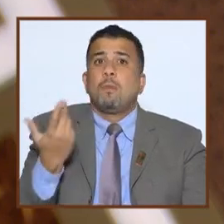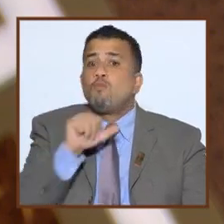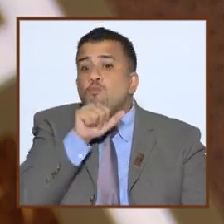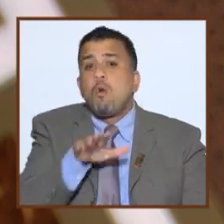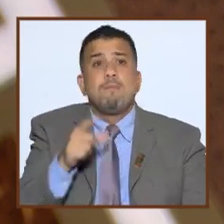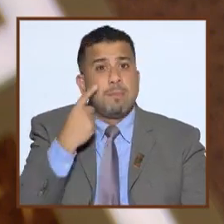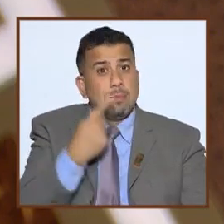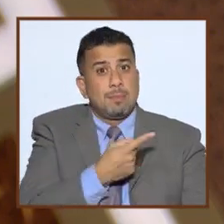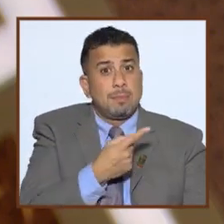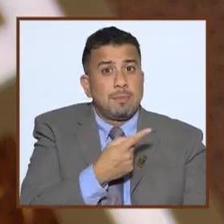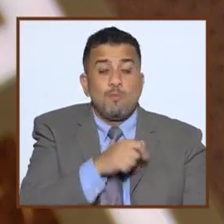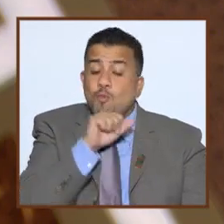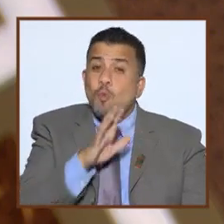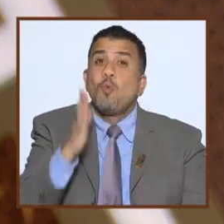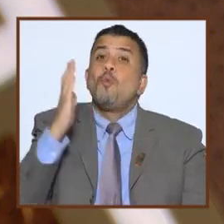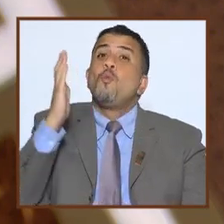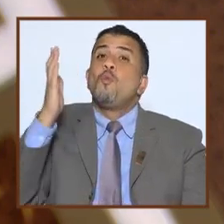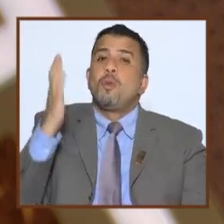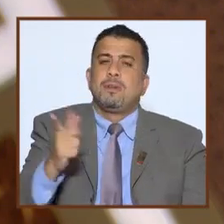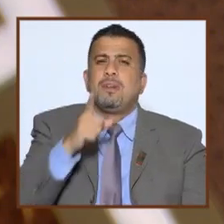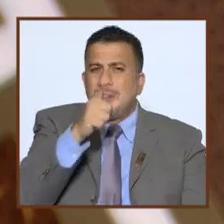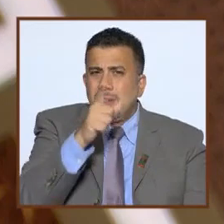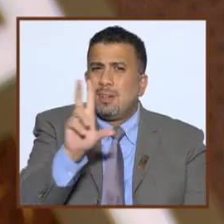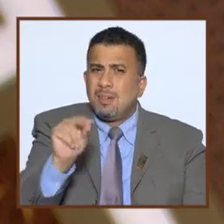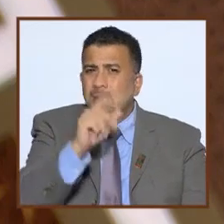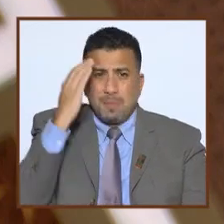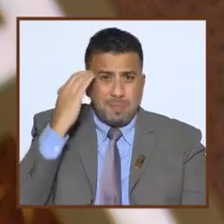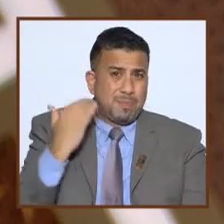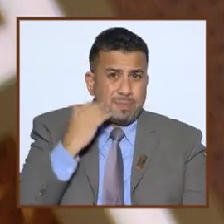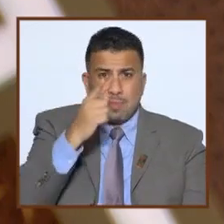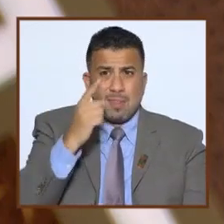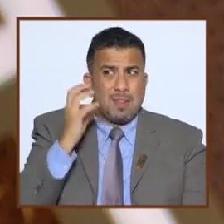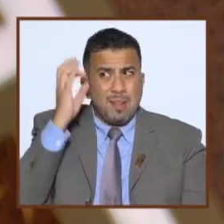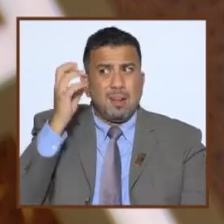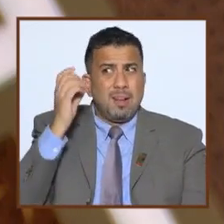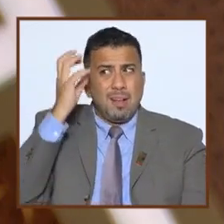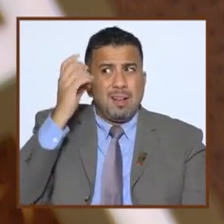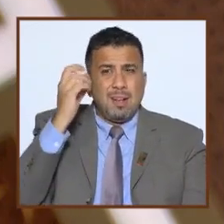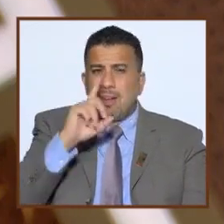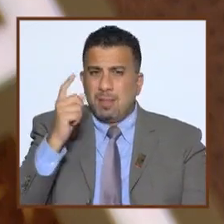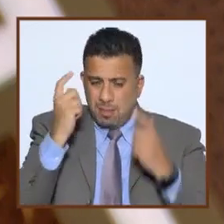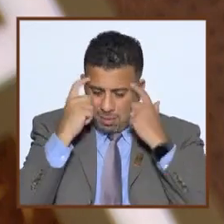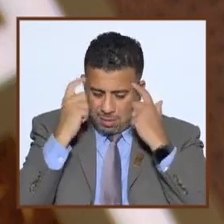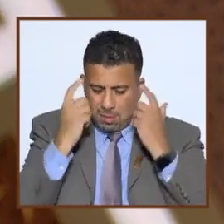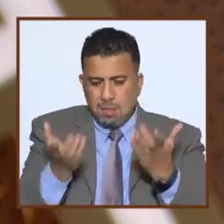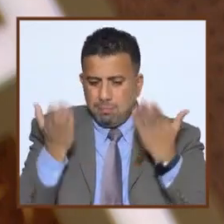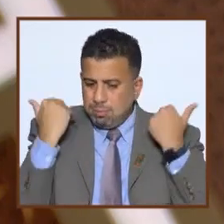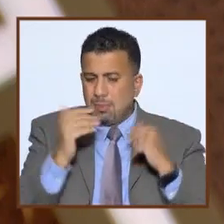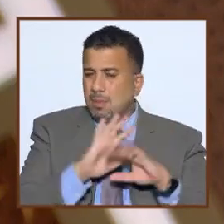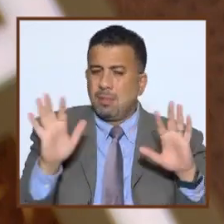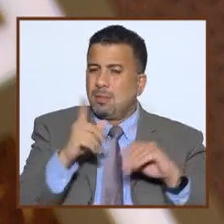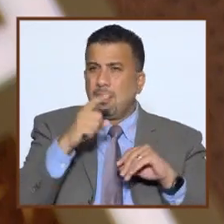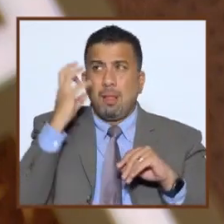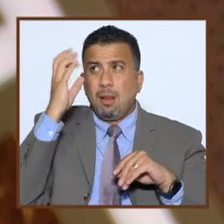الوساوس ومن اليوم يجب عليك انك تكسري هذا الحاج واي طعام تاكلين من اليوم ما دامنا حالات نحن الحمد لله